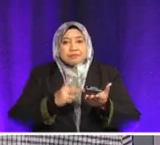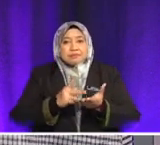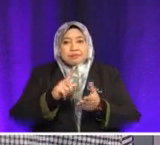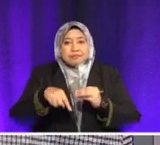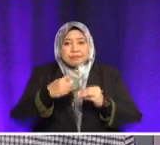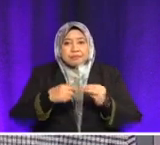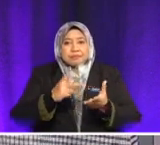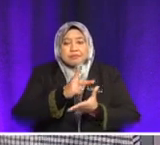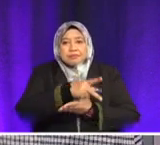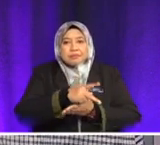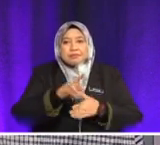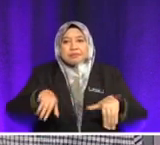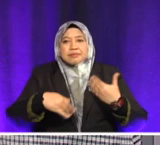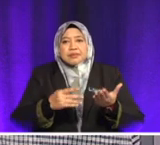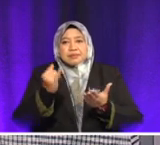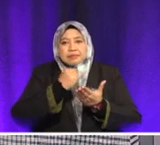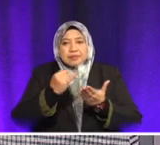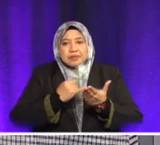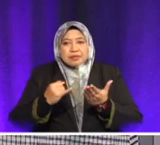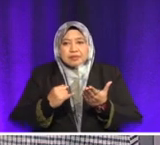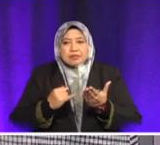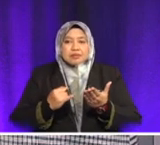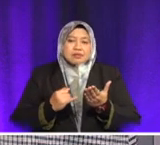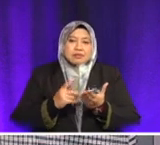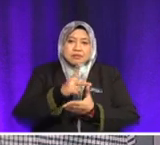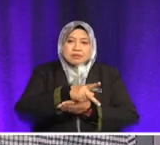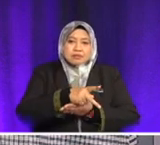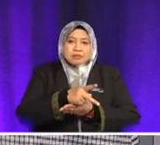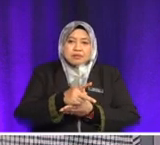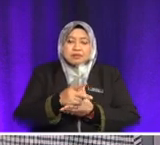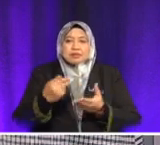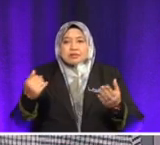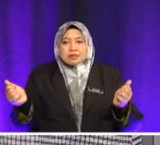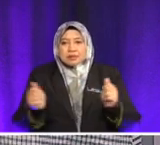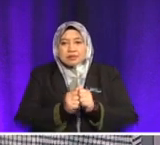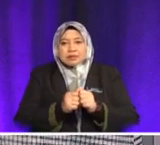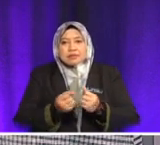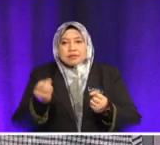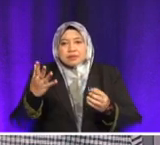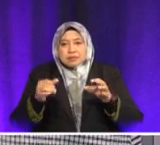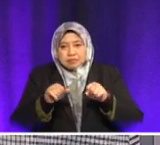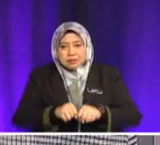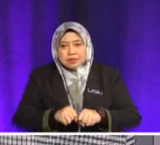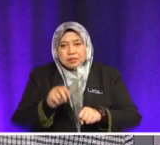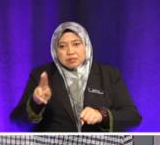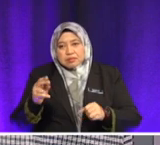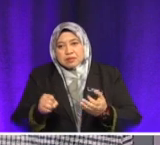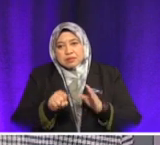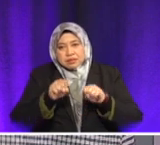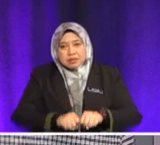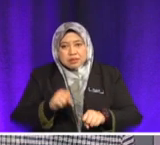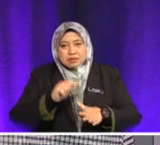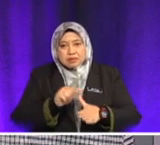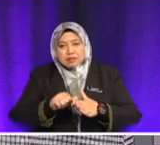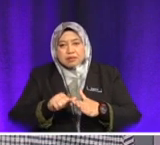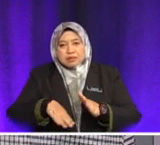Oke bagaimana kita melukis lokes dan membina lokasi dengan Beberapa syarat itu dua syarat atau lebih kemudian kita menyelesaikan